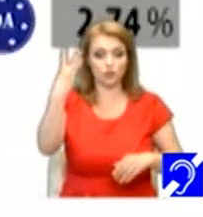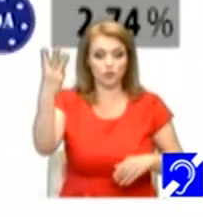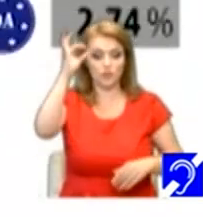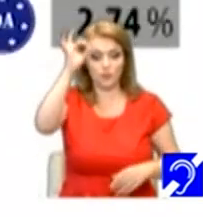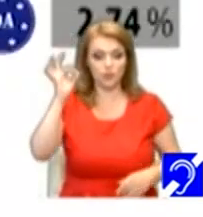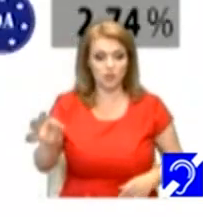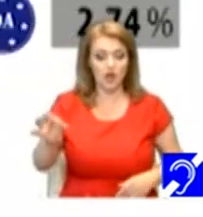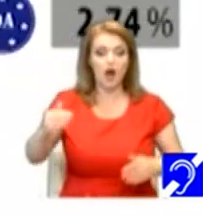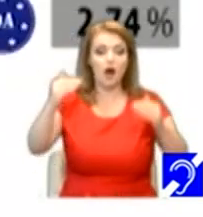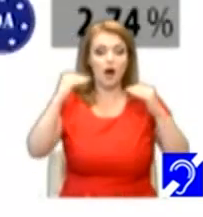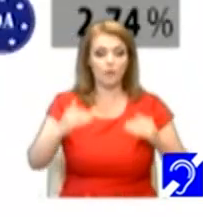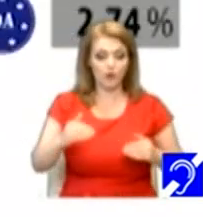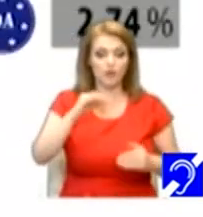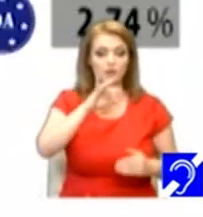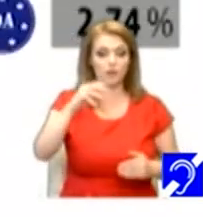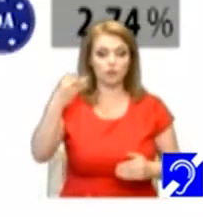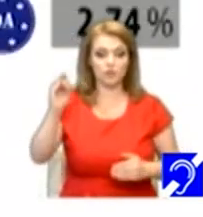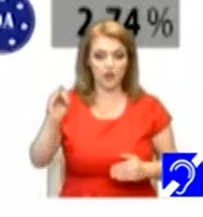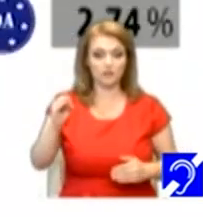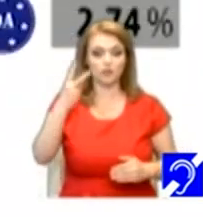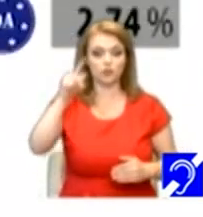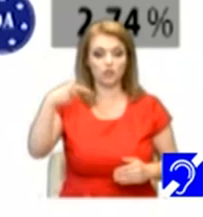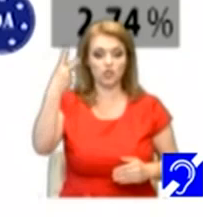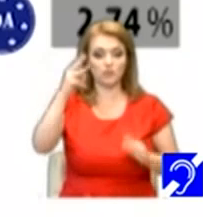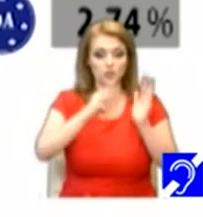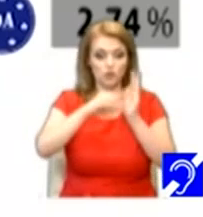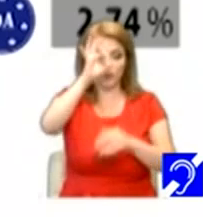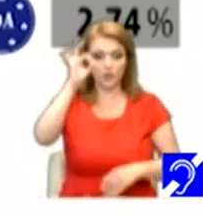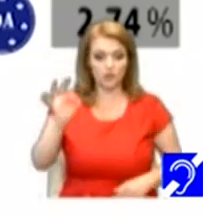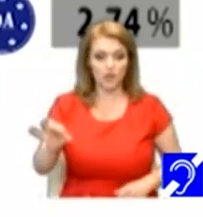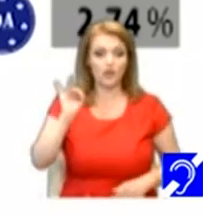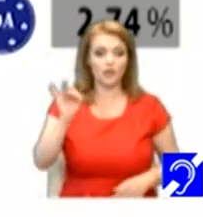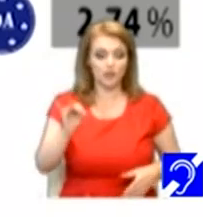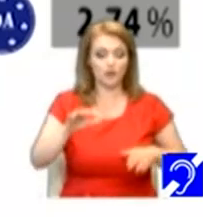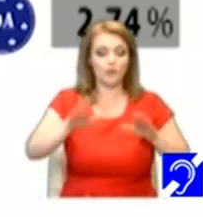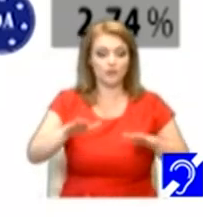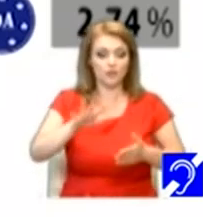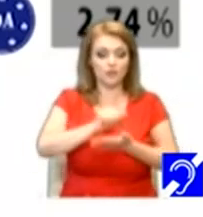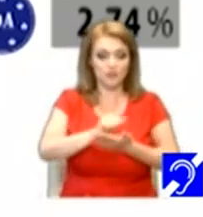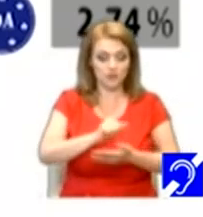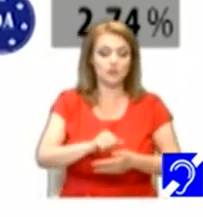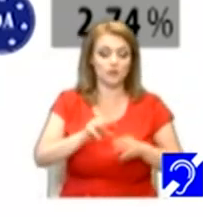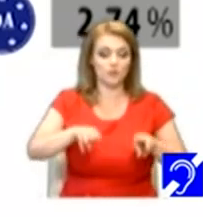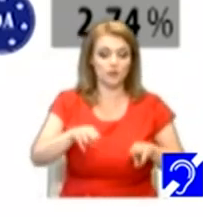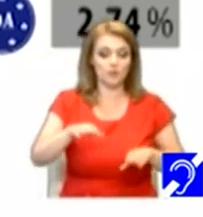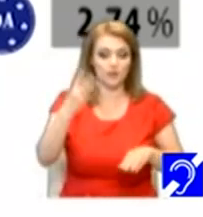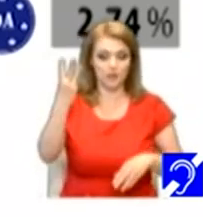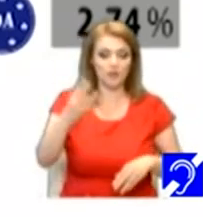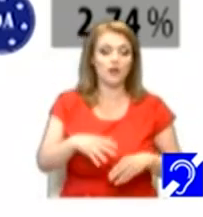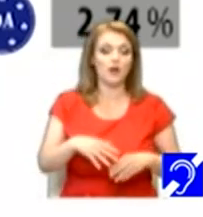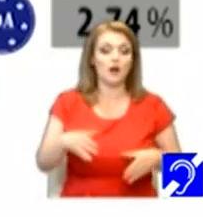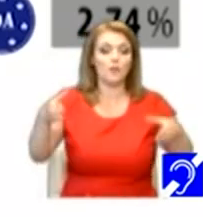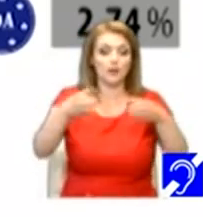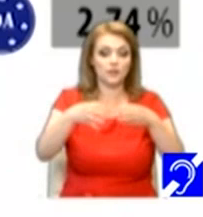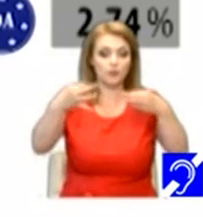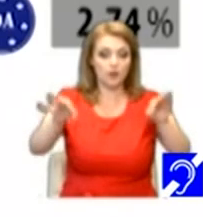86,23%, blocul electoral Renato Usatăi 2,78% din sufragii, iar pe locul 3 cu 2,74% din